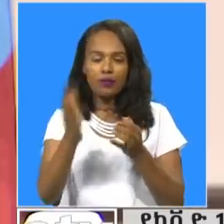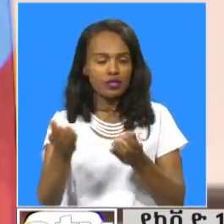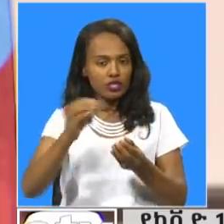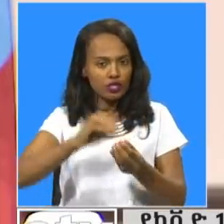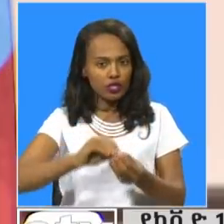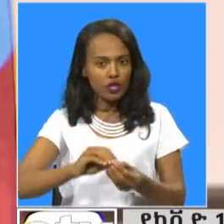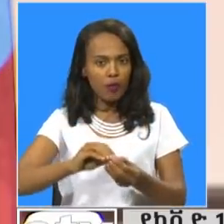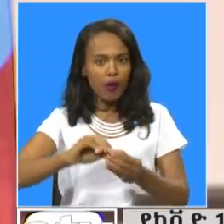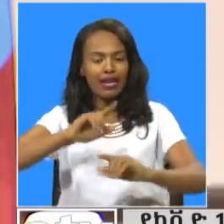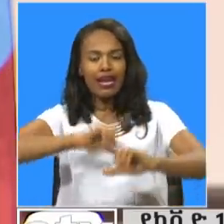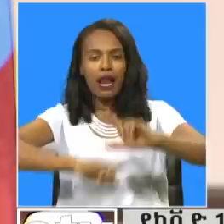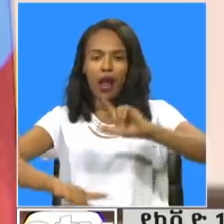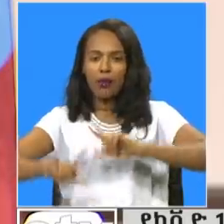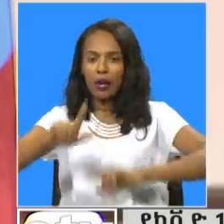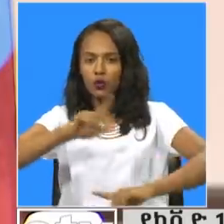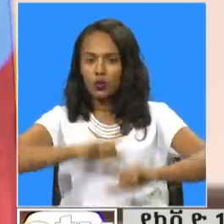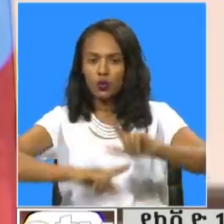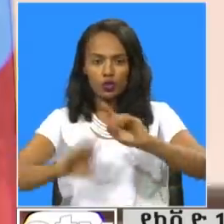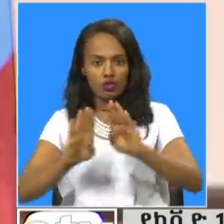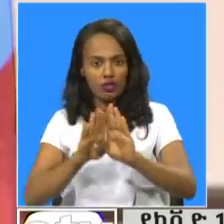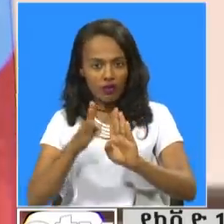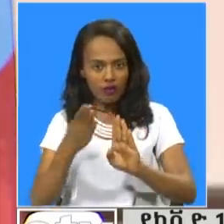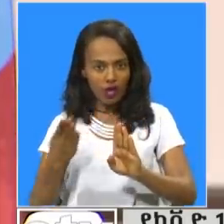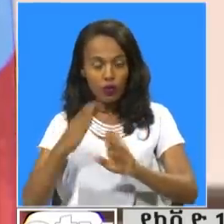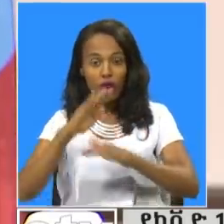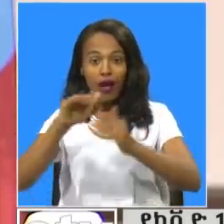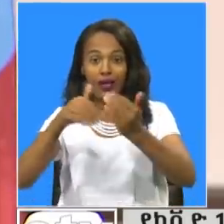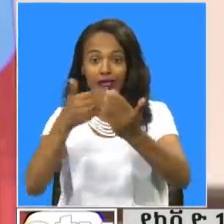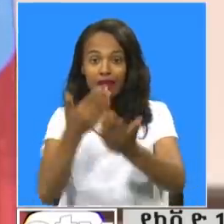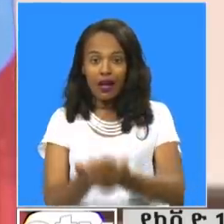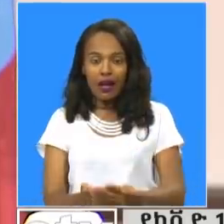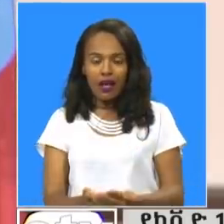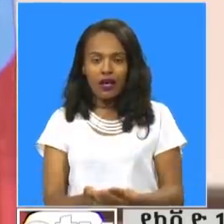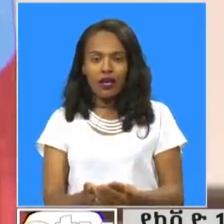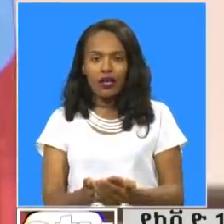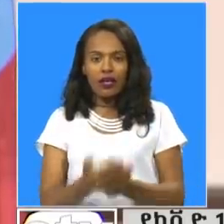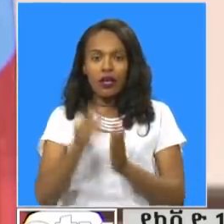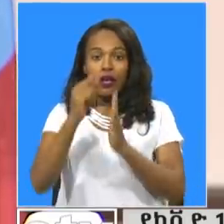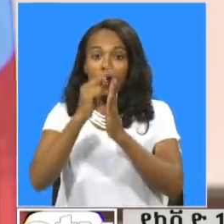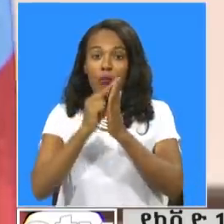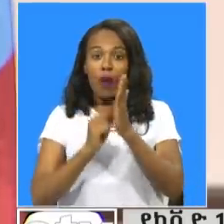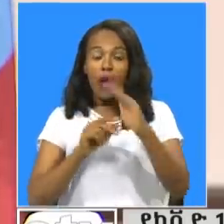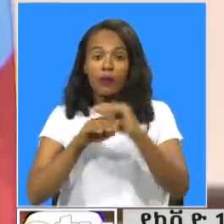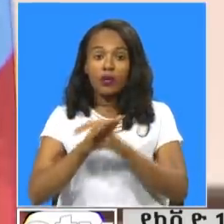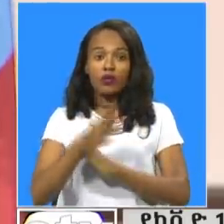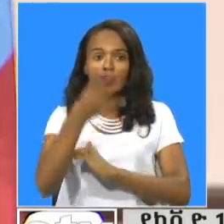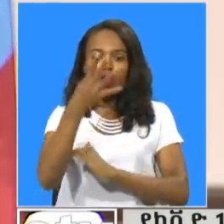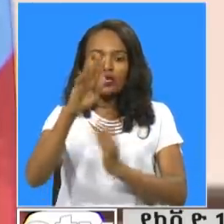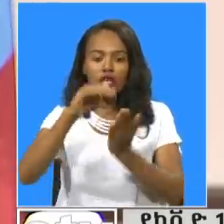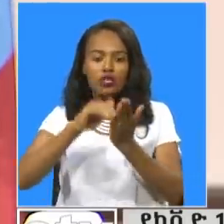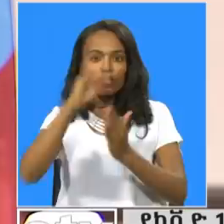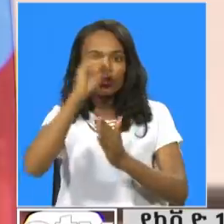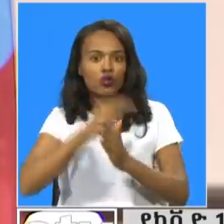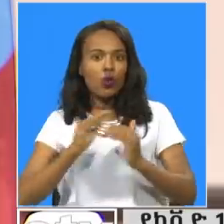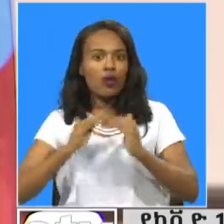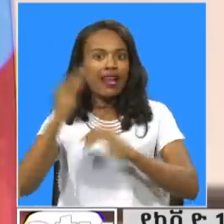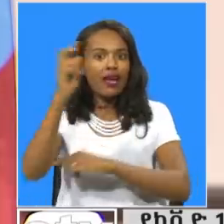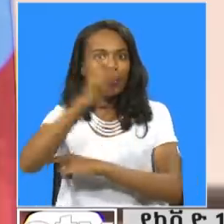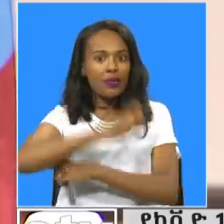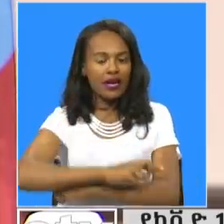ተጨማሪ ላቦች ይከፈታሉ። አጠቃላይ በሐምሌ ወር ውስጥ ከ14000 ሰው በላይ በቀን